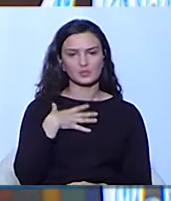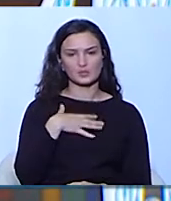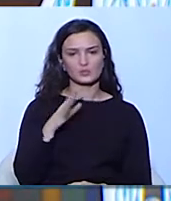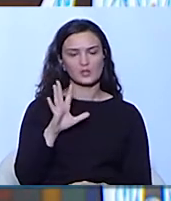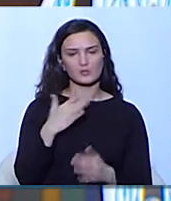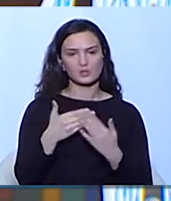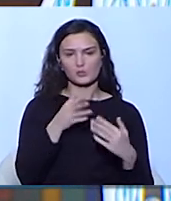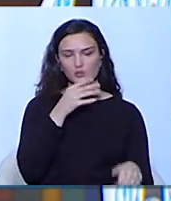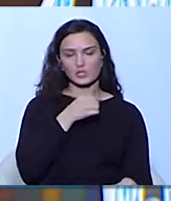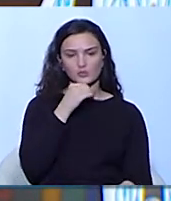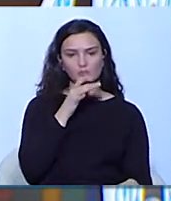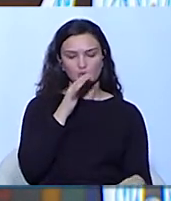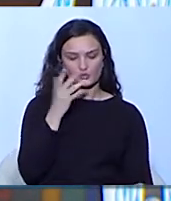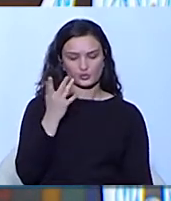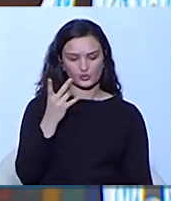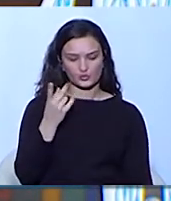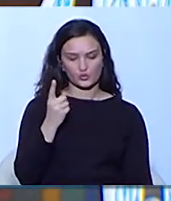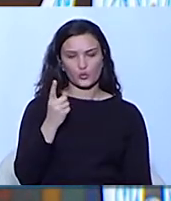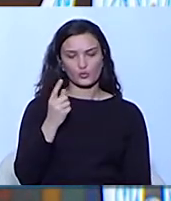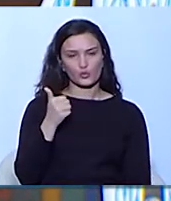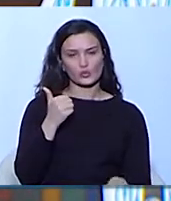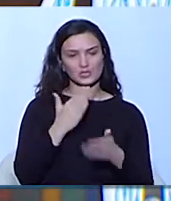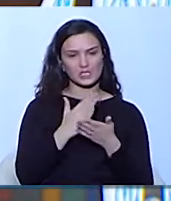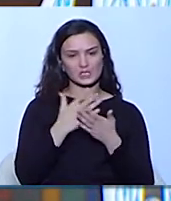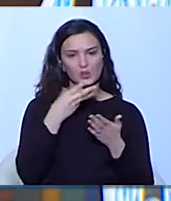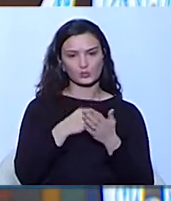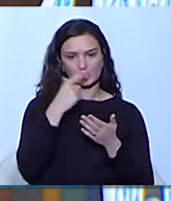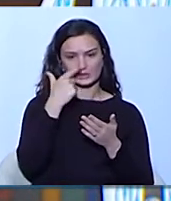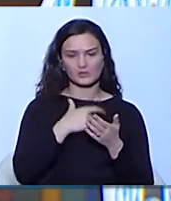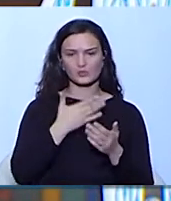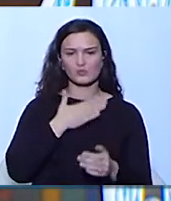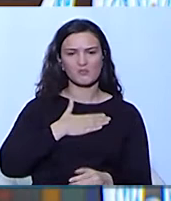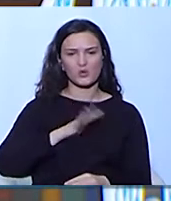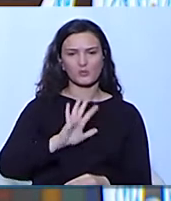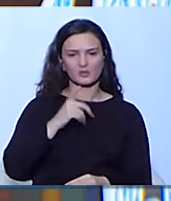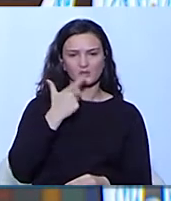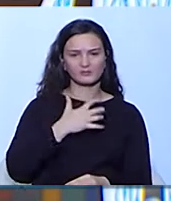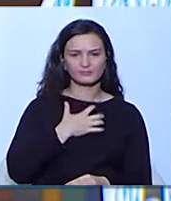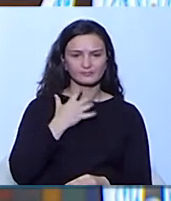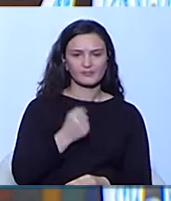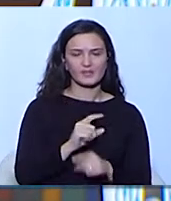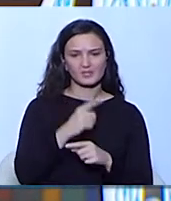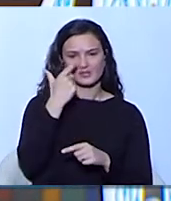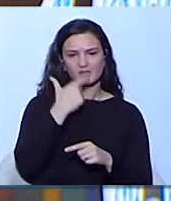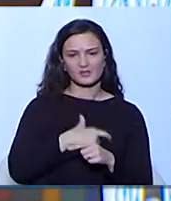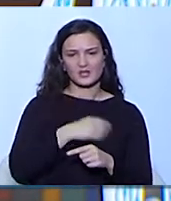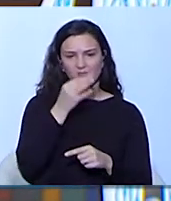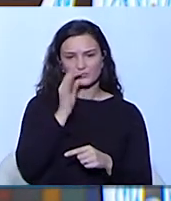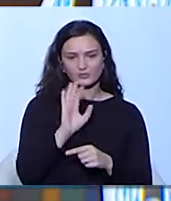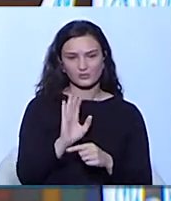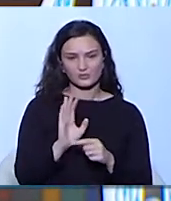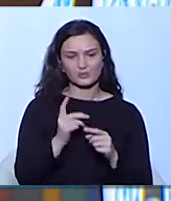და არა ვთქვათ მოზარდობის დროს. როგორიც არის საკუთარი თავით უკმაყოფილებიდან გამოწვეული,